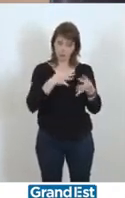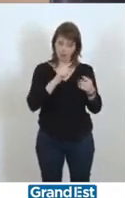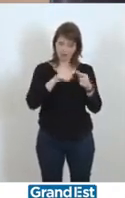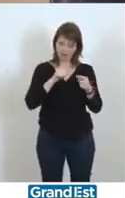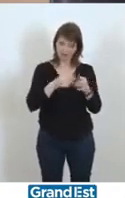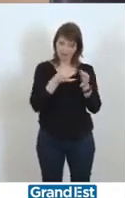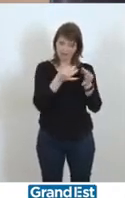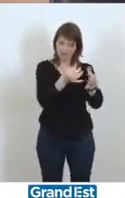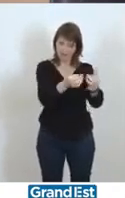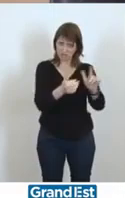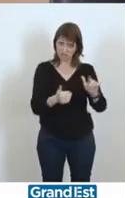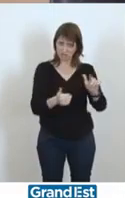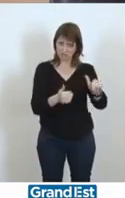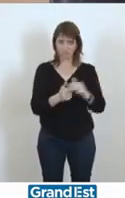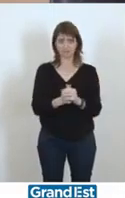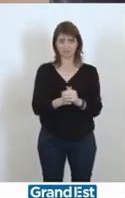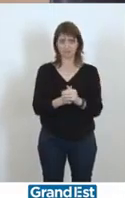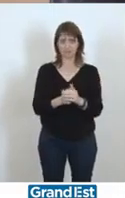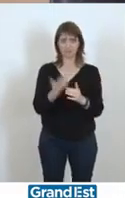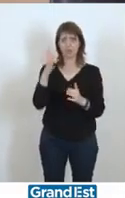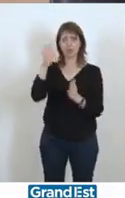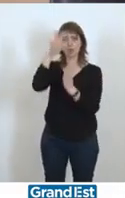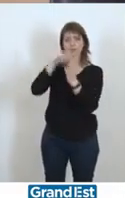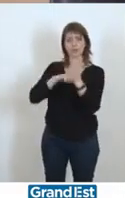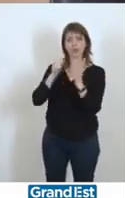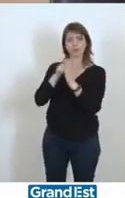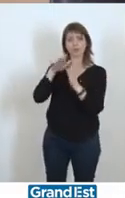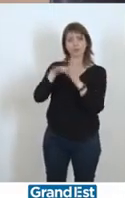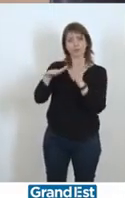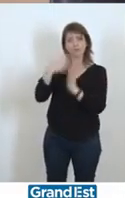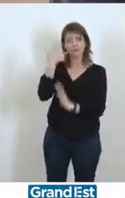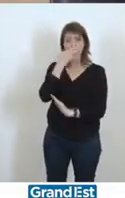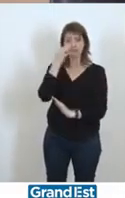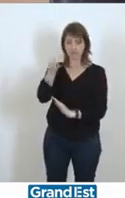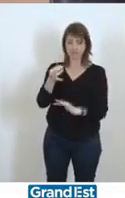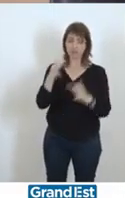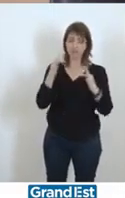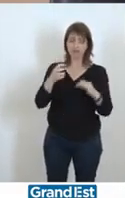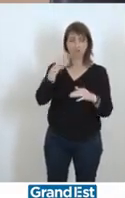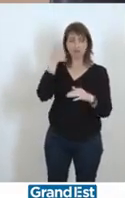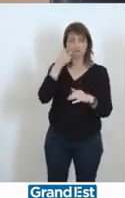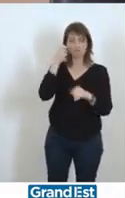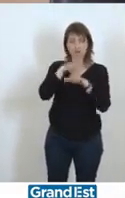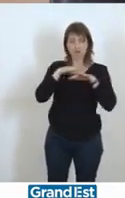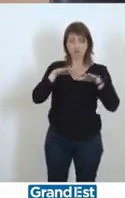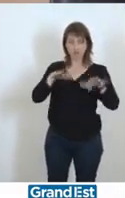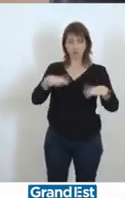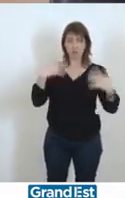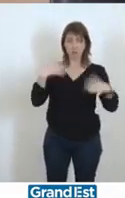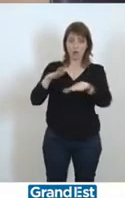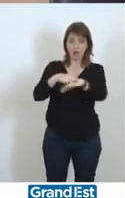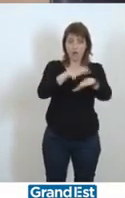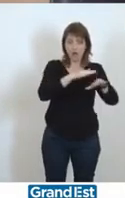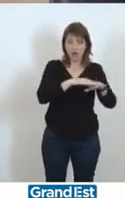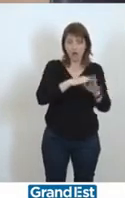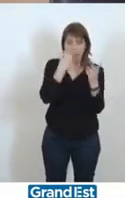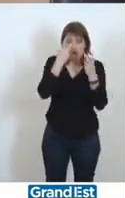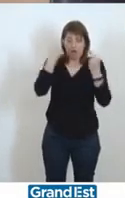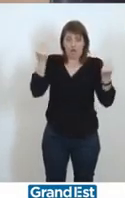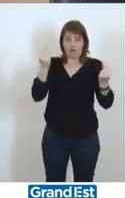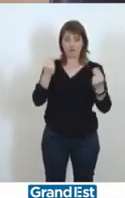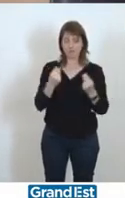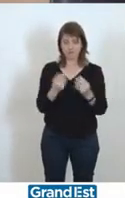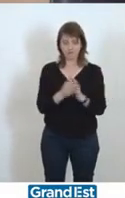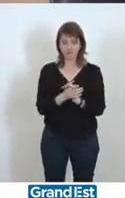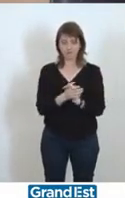Il y a aussi un autre rapport de 2015 stipulant que l'état global du réseau ferré français est jugé alarmant. Concernant les